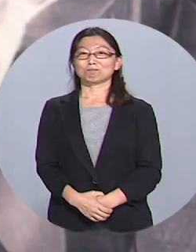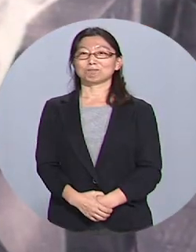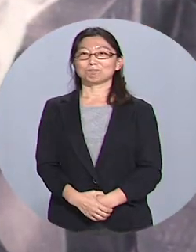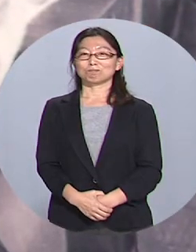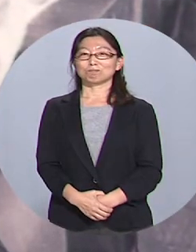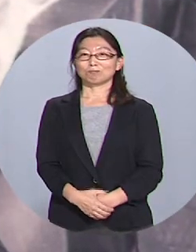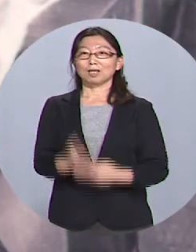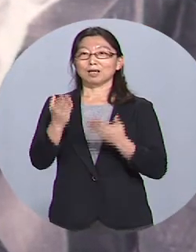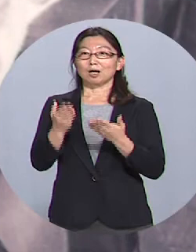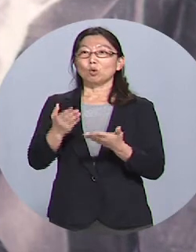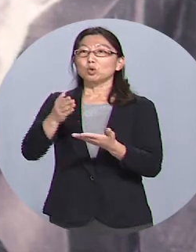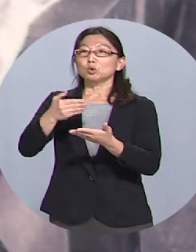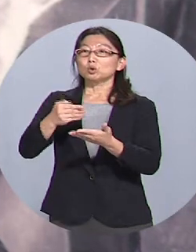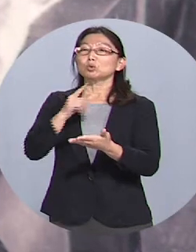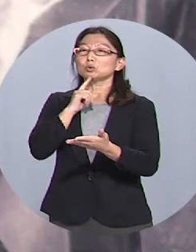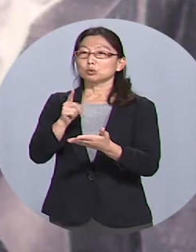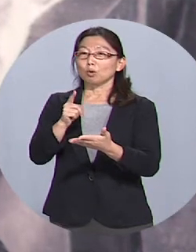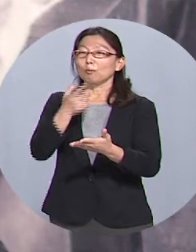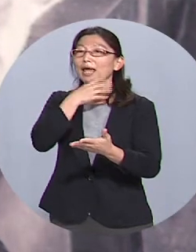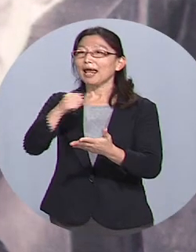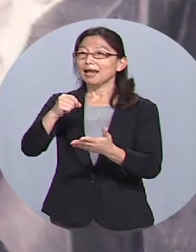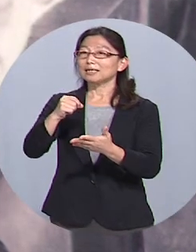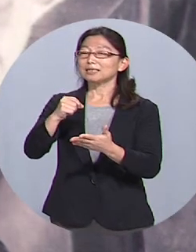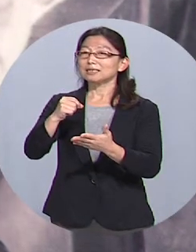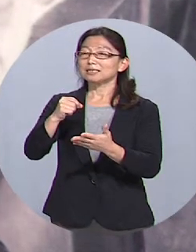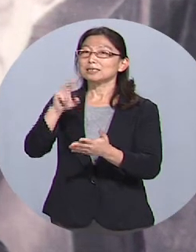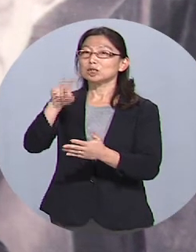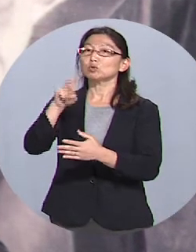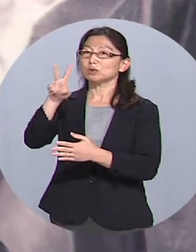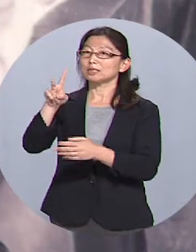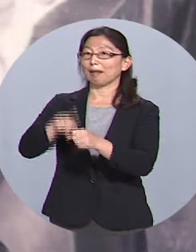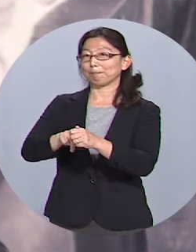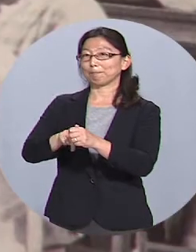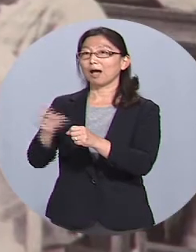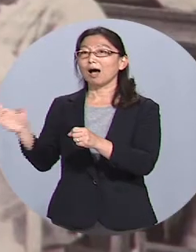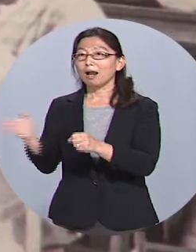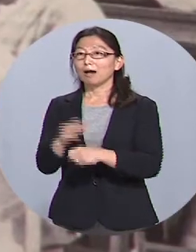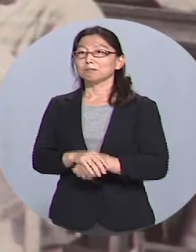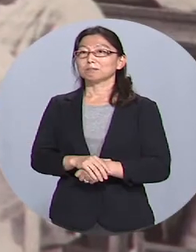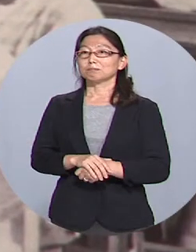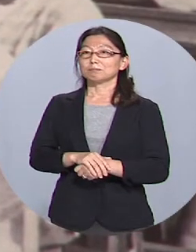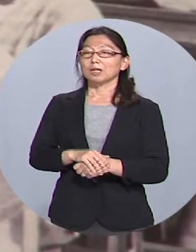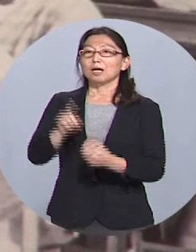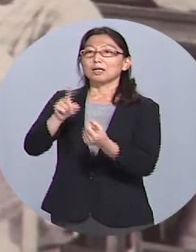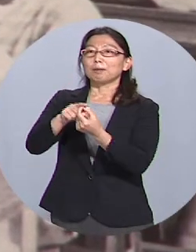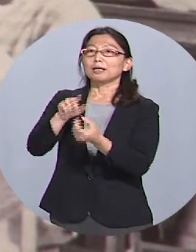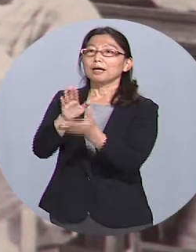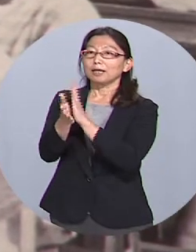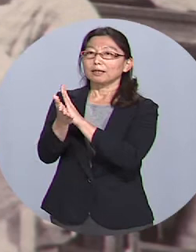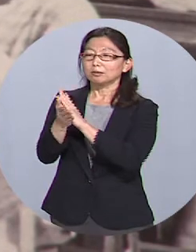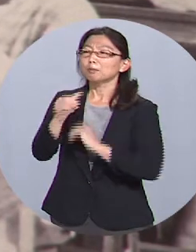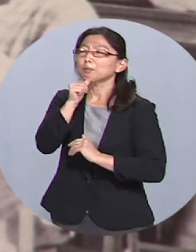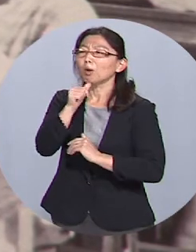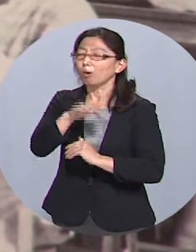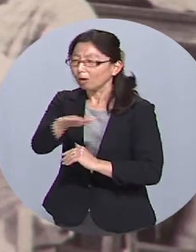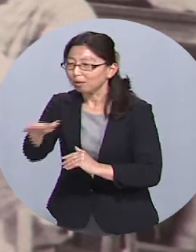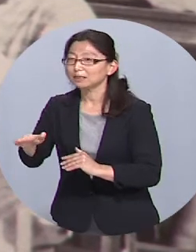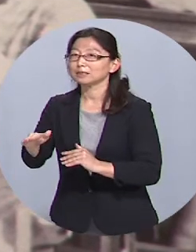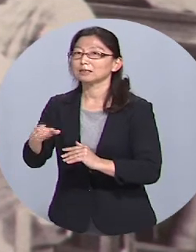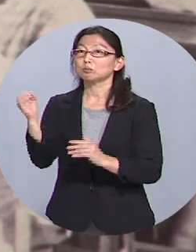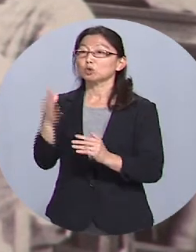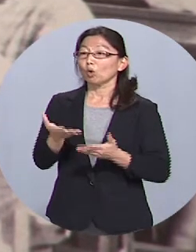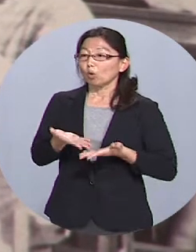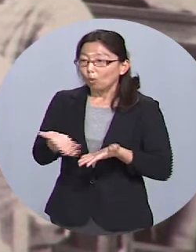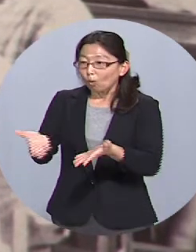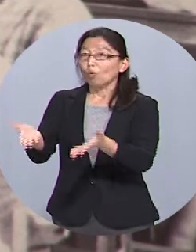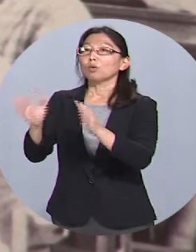学校給食は明治22年山形県の小学校で貧困家庭の児童を対象に昼食を無償で提